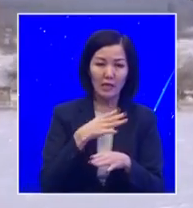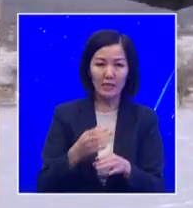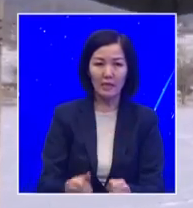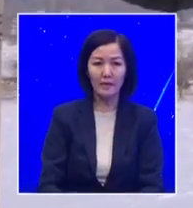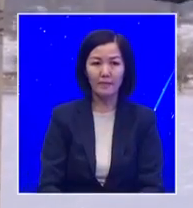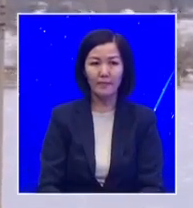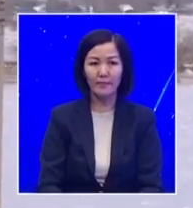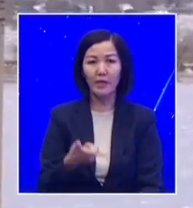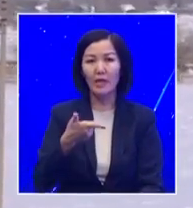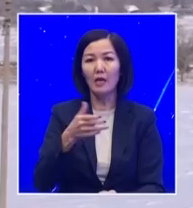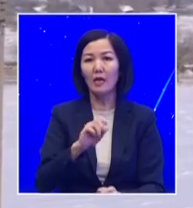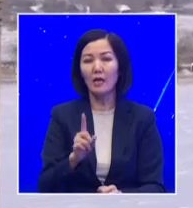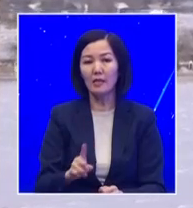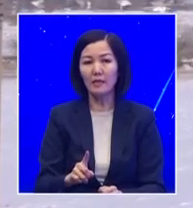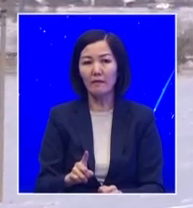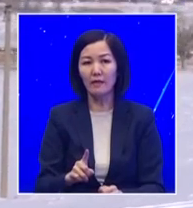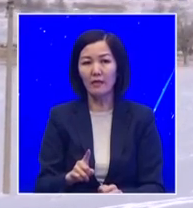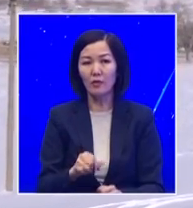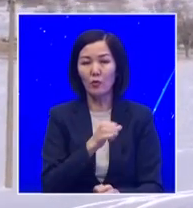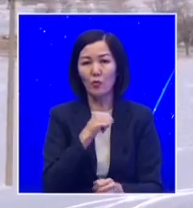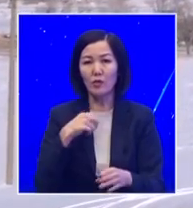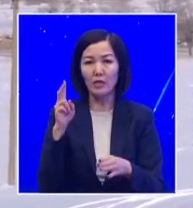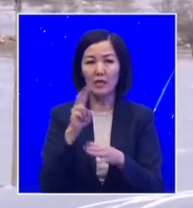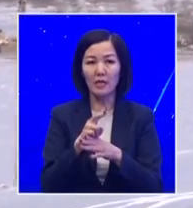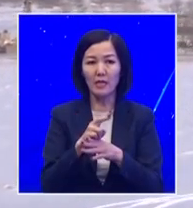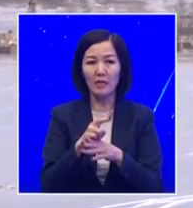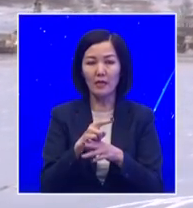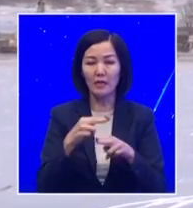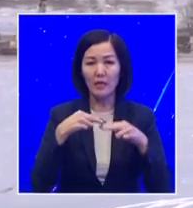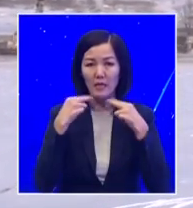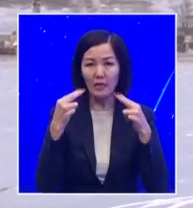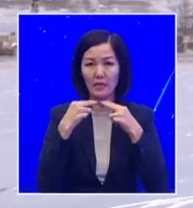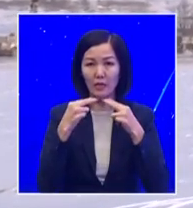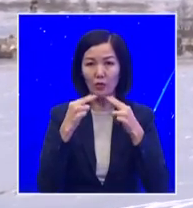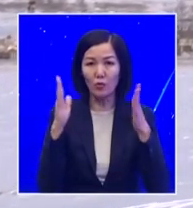Газды газовиктерді өздері осы жерге ескерту тақтасында ілген болатын.